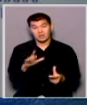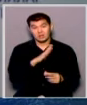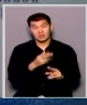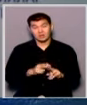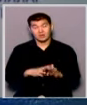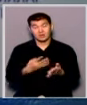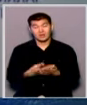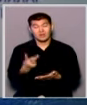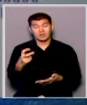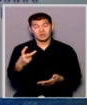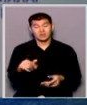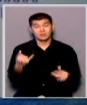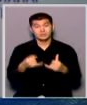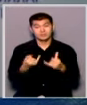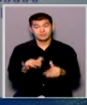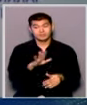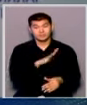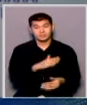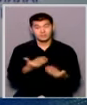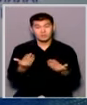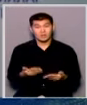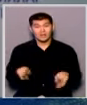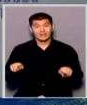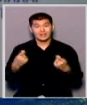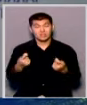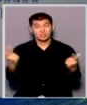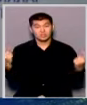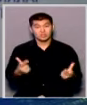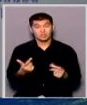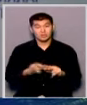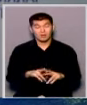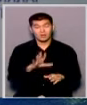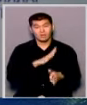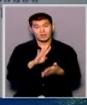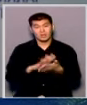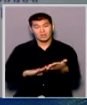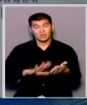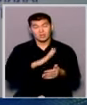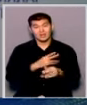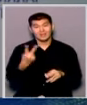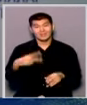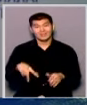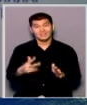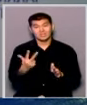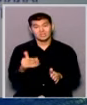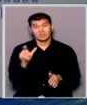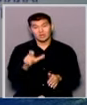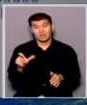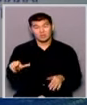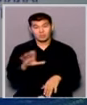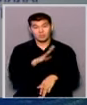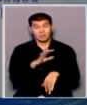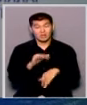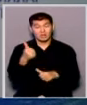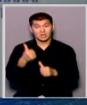и 222 с желтым статусом. За нарушение режима самоизоляции были составлены протоколы на 23 физических лица.